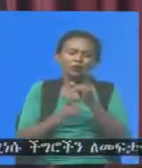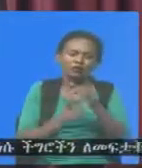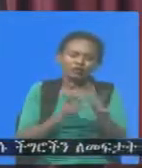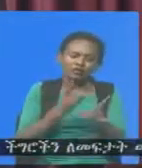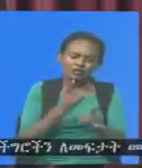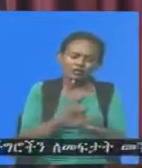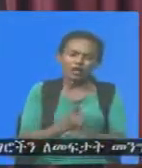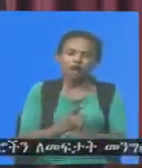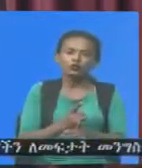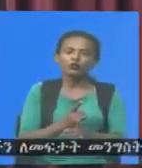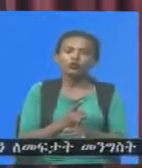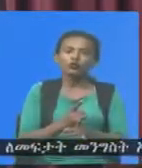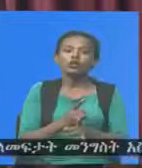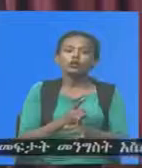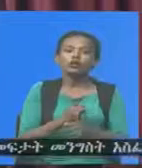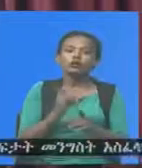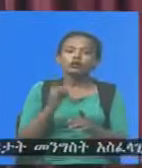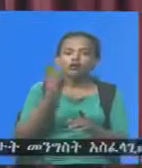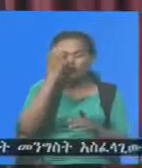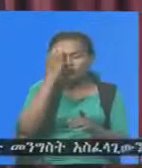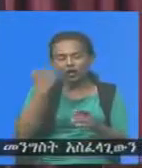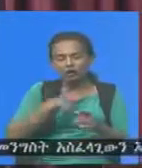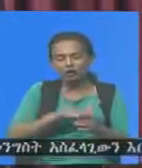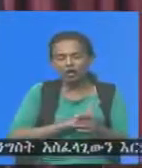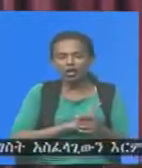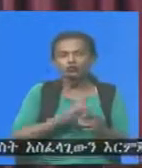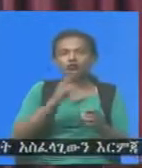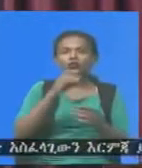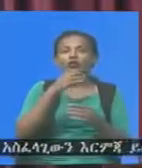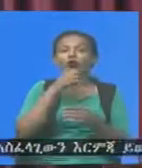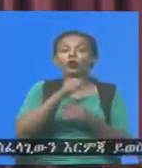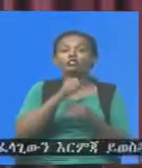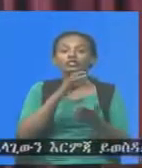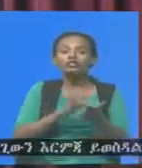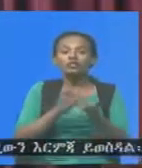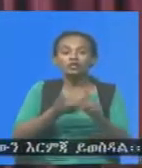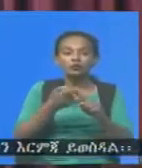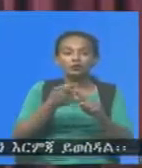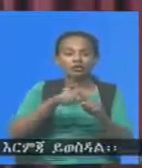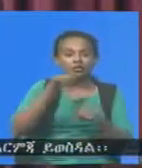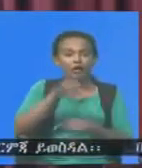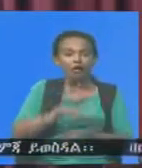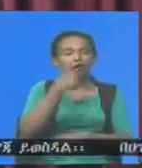ማለታችንን ኢየሩሳሌም የኛ ናት፣ ኦልድ ሲቲ ሊመለስ ይገባል ይላል